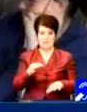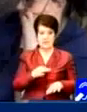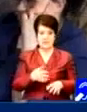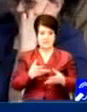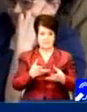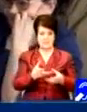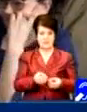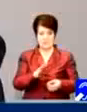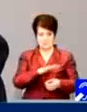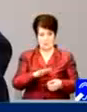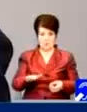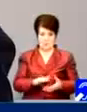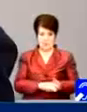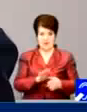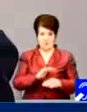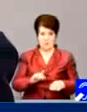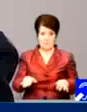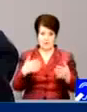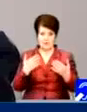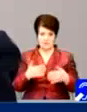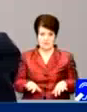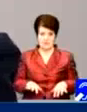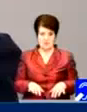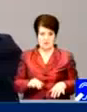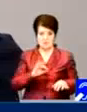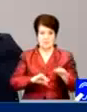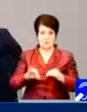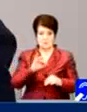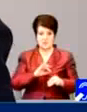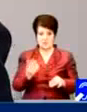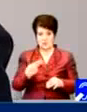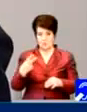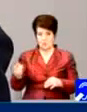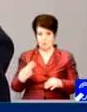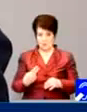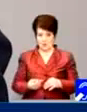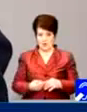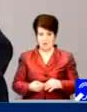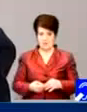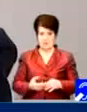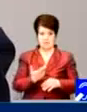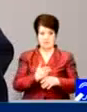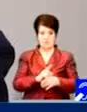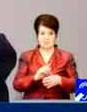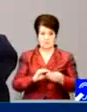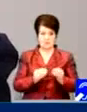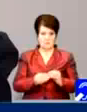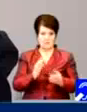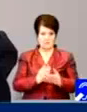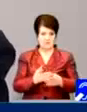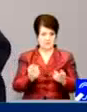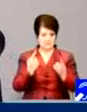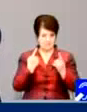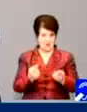afectează tot mai mulți copii. Copiii deja au uitat deja să mai comunice unul cu altul. Și deci e o problemă foarte mare și stridentă și